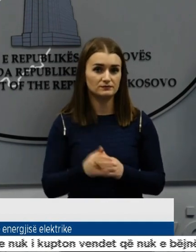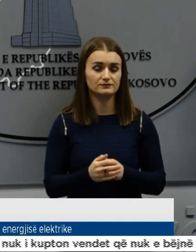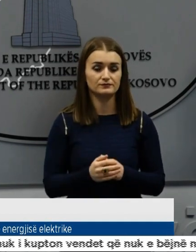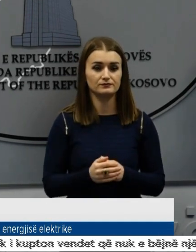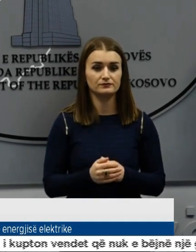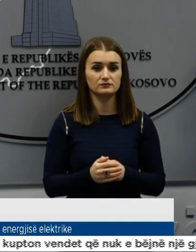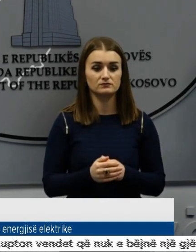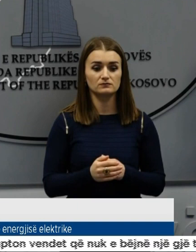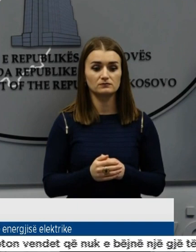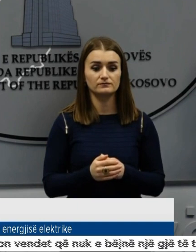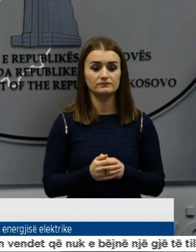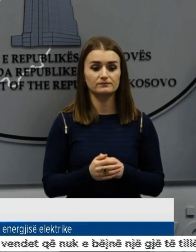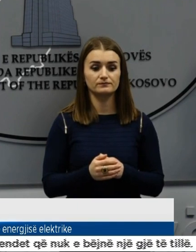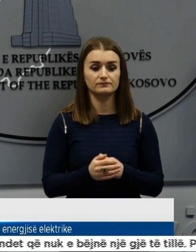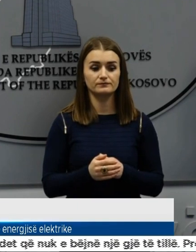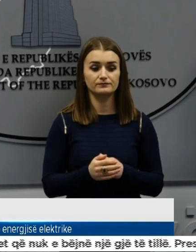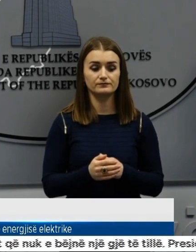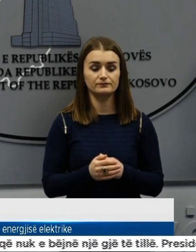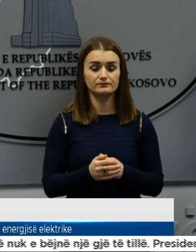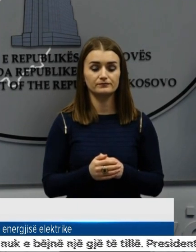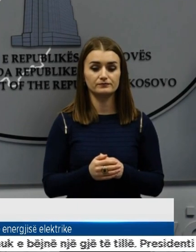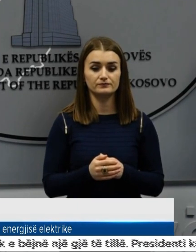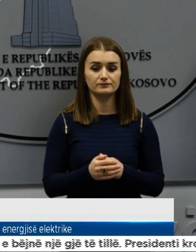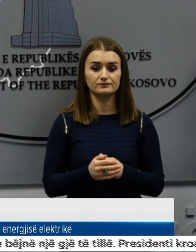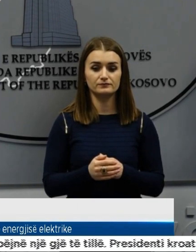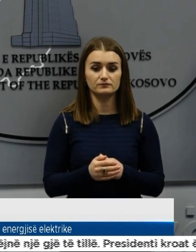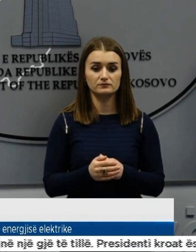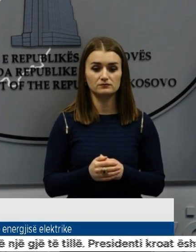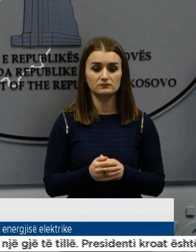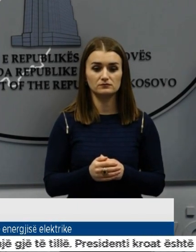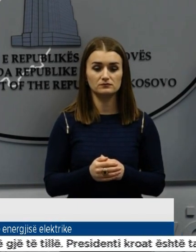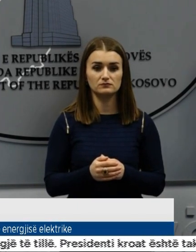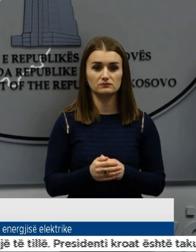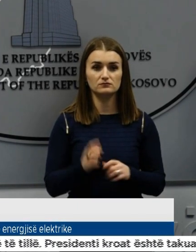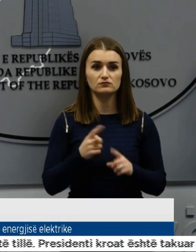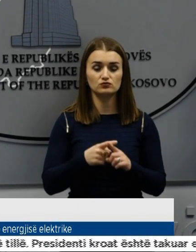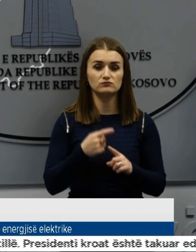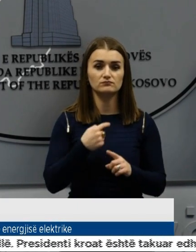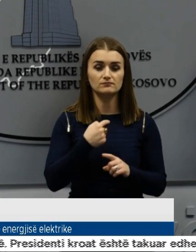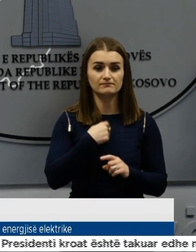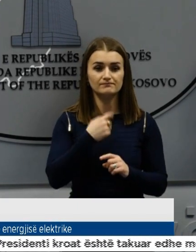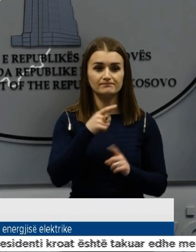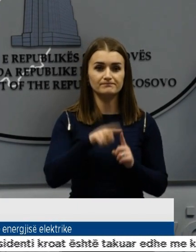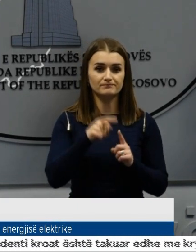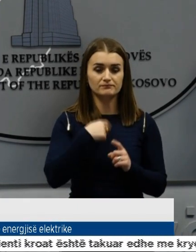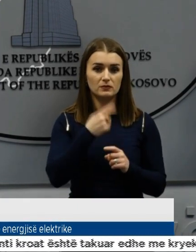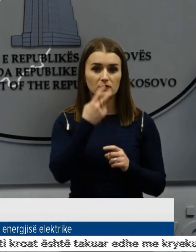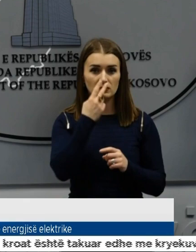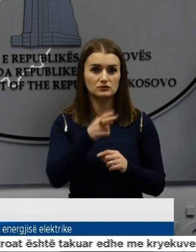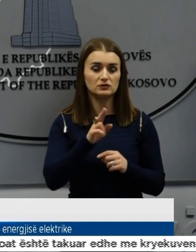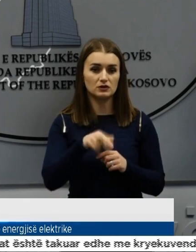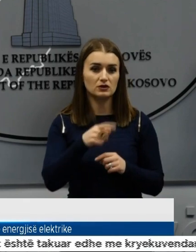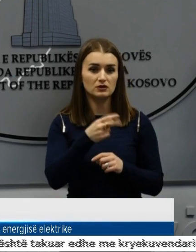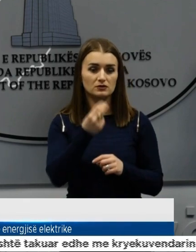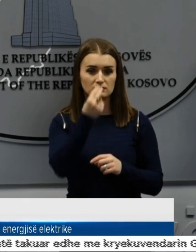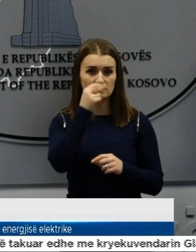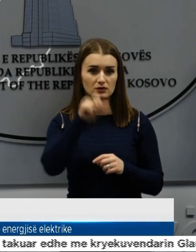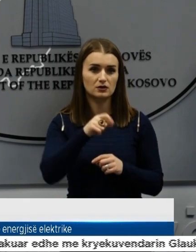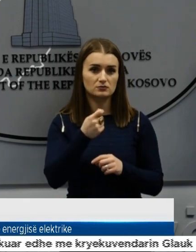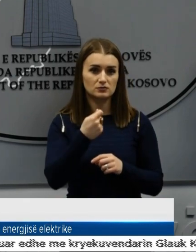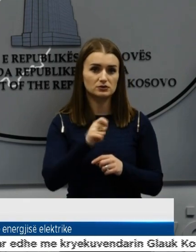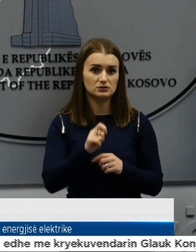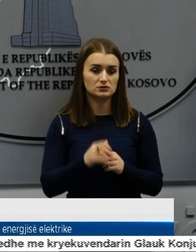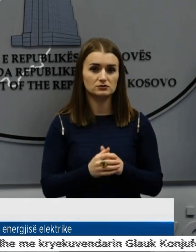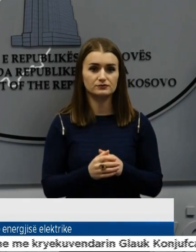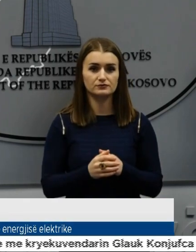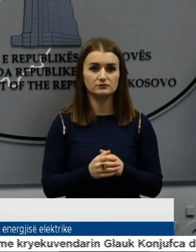konsideroj që ne e kemi parë rritjen e çmimeve të gazit në një masë, në momentin kur e kemi marrë vendimin për të mos